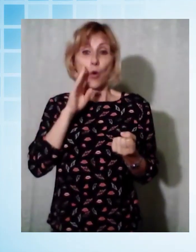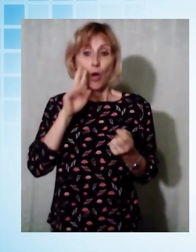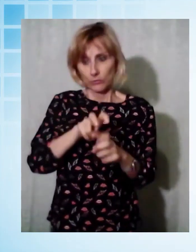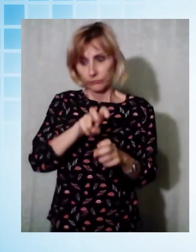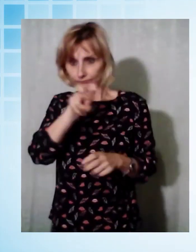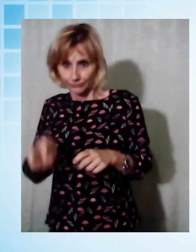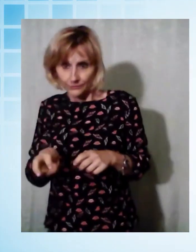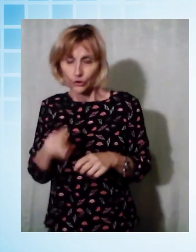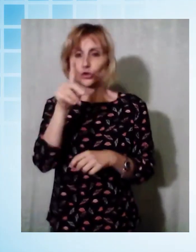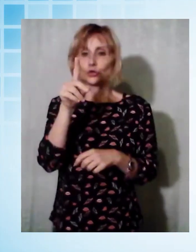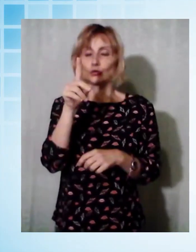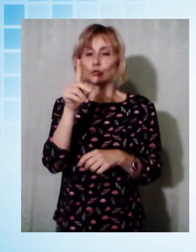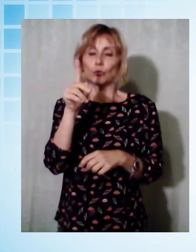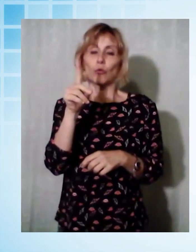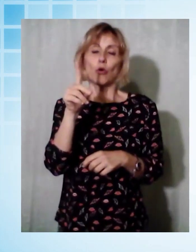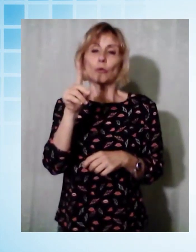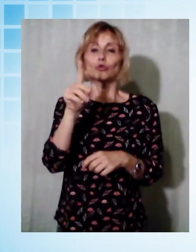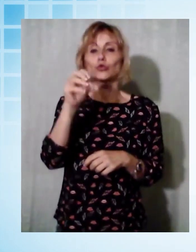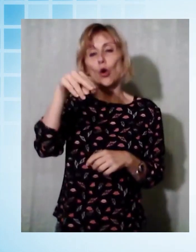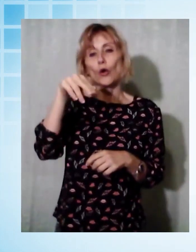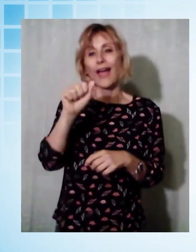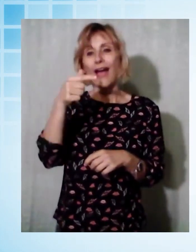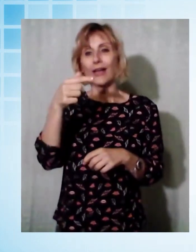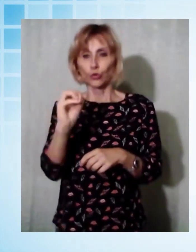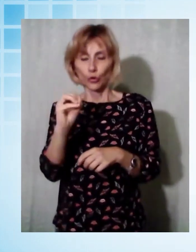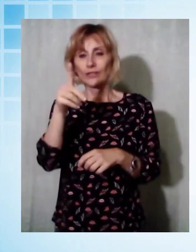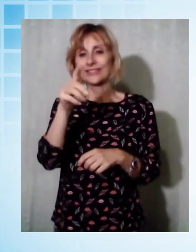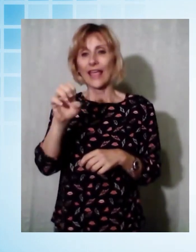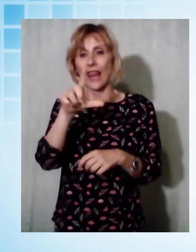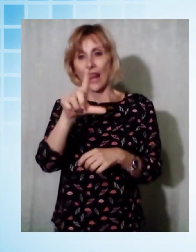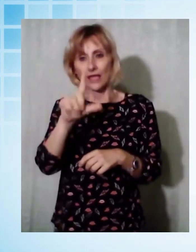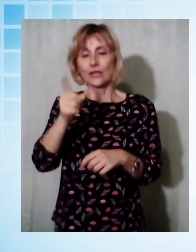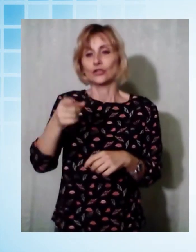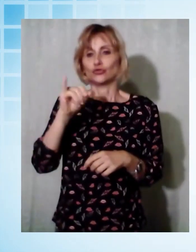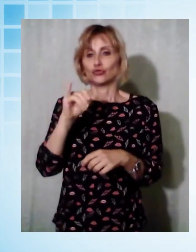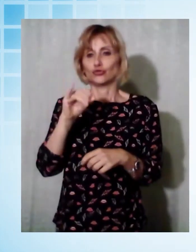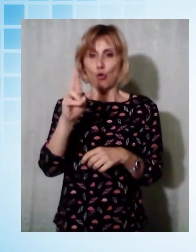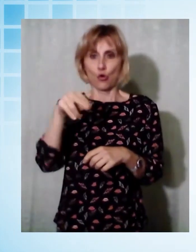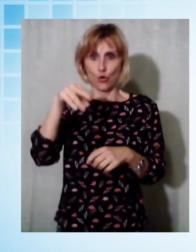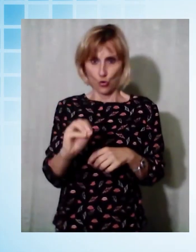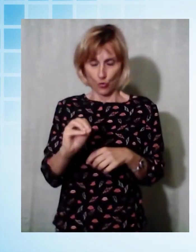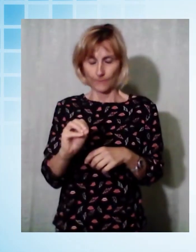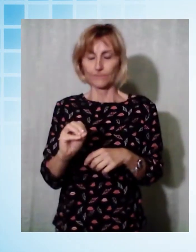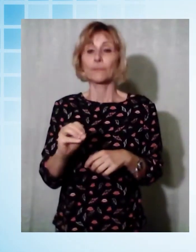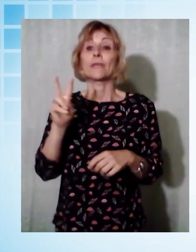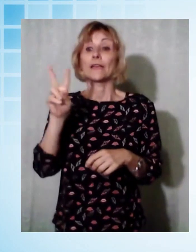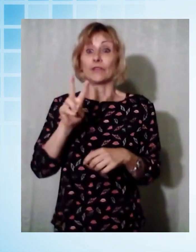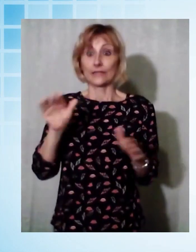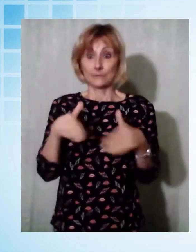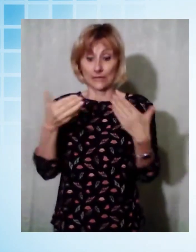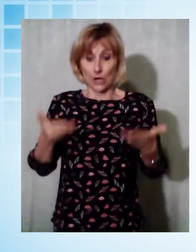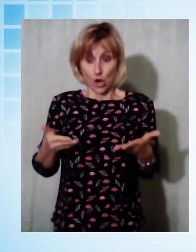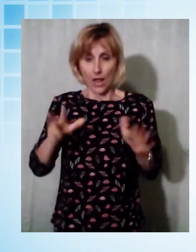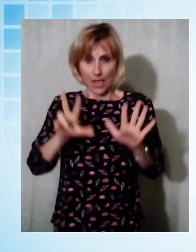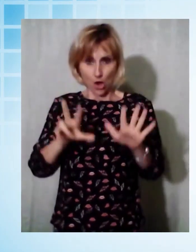del Giorno, autotrasportatore che viveva ad Antrappoli, si è consumata venerdì mattina intorno alle 8, dopo che l'uomo aveva